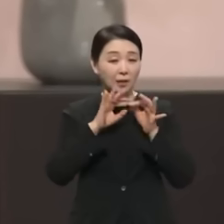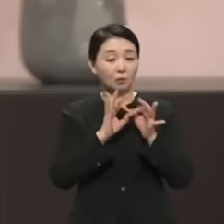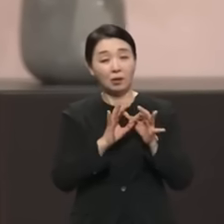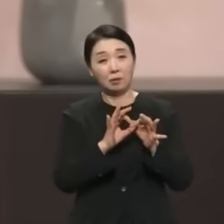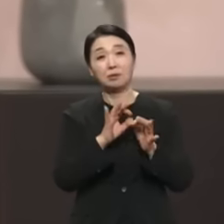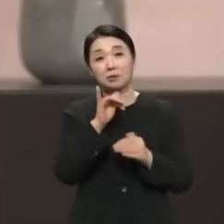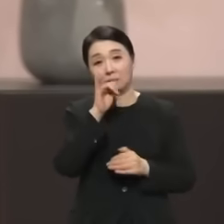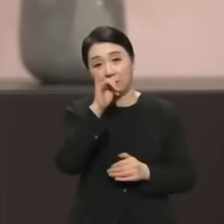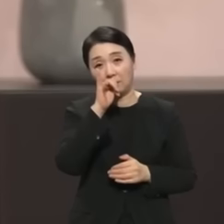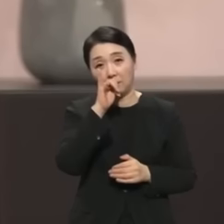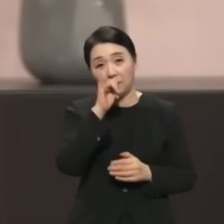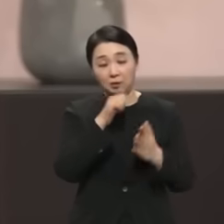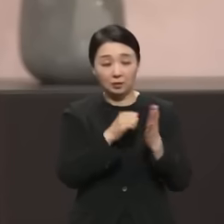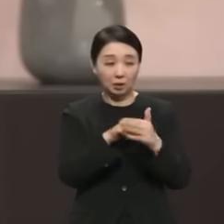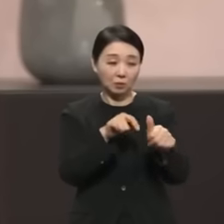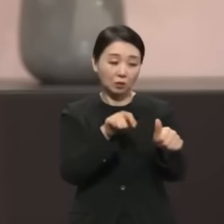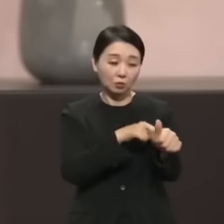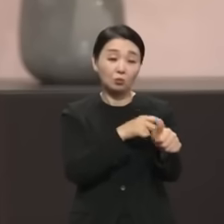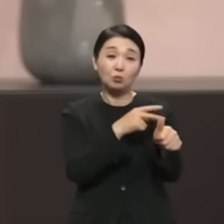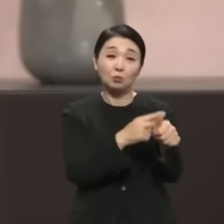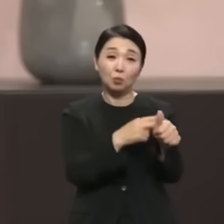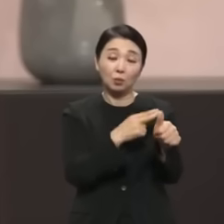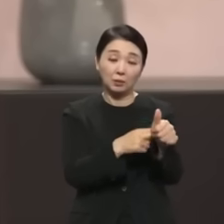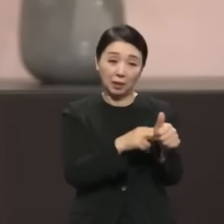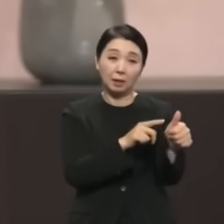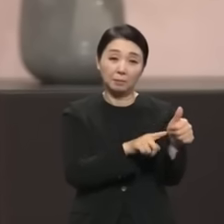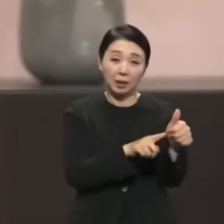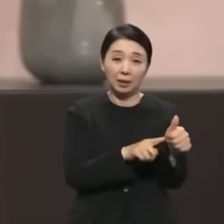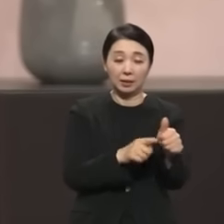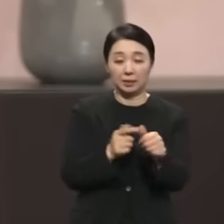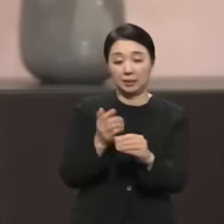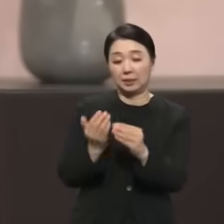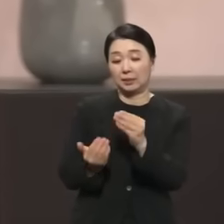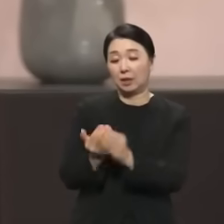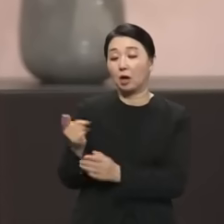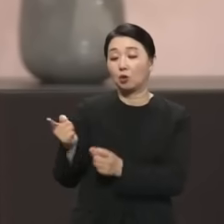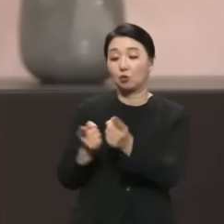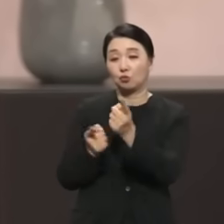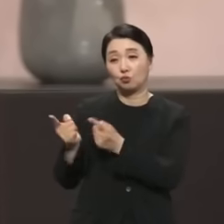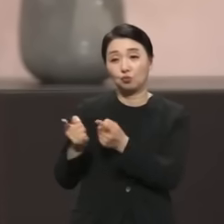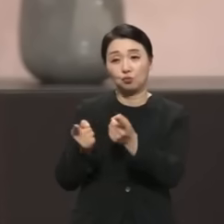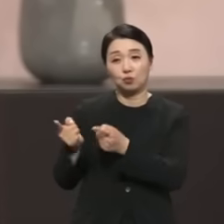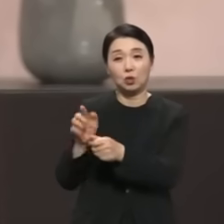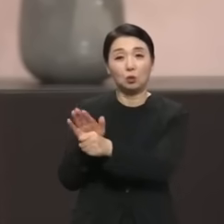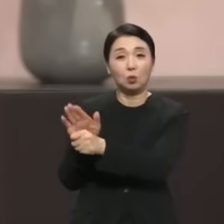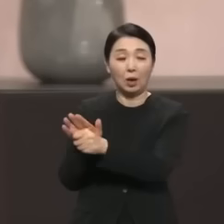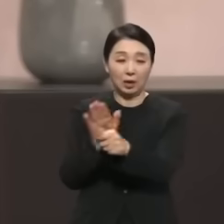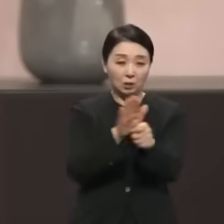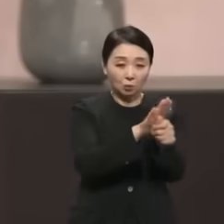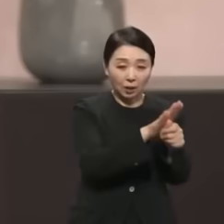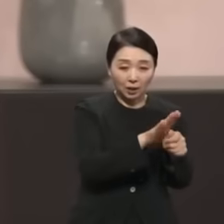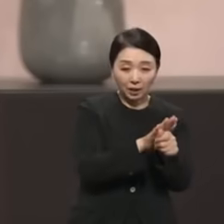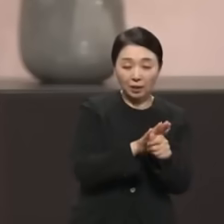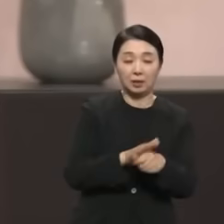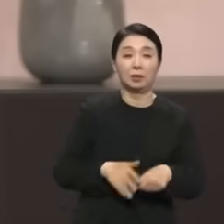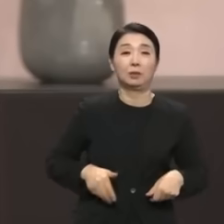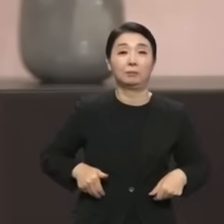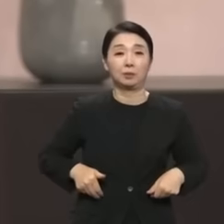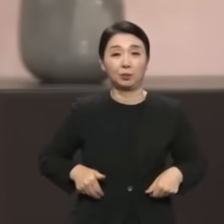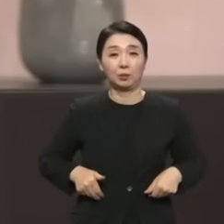보니까이 특수교사 a씨가이 사건을 중재하고 조정하는 그런 역할을 좀 핵심적으로 하다